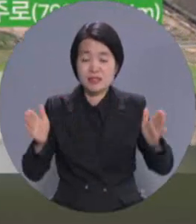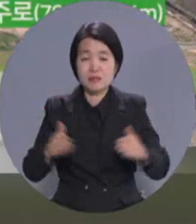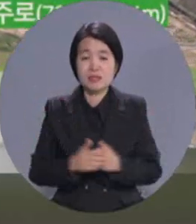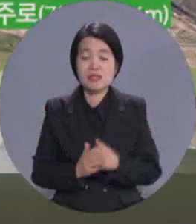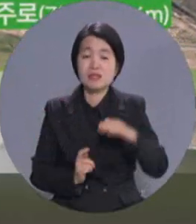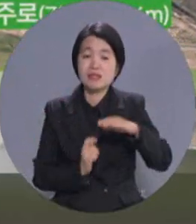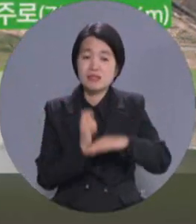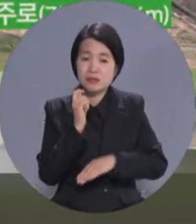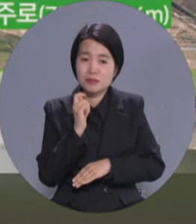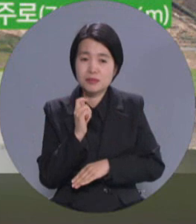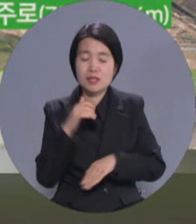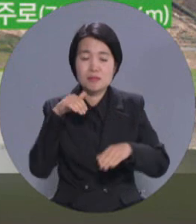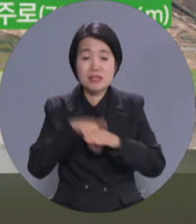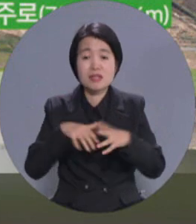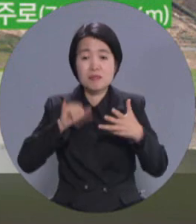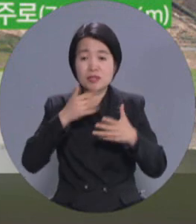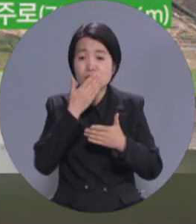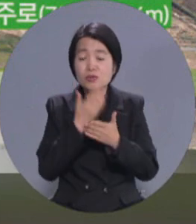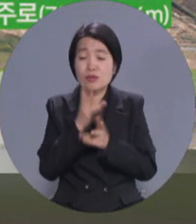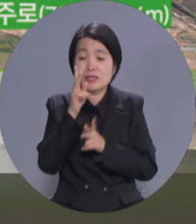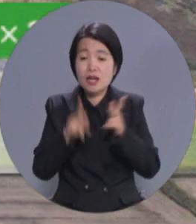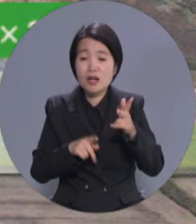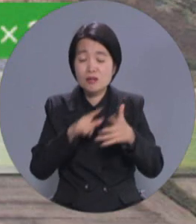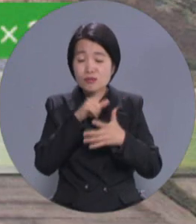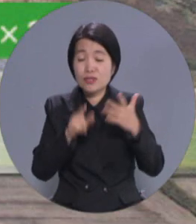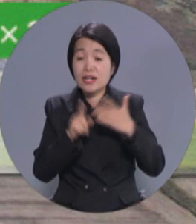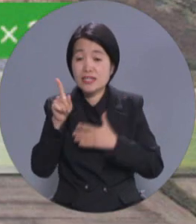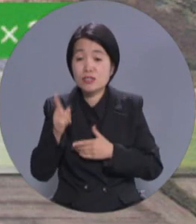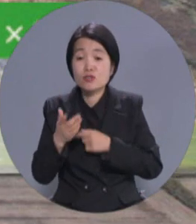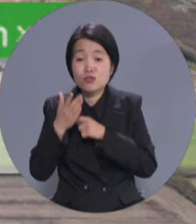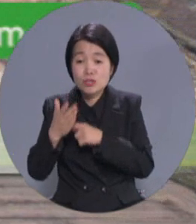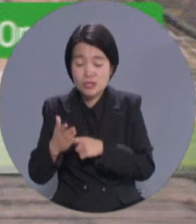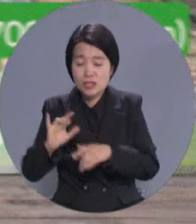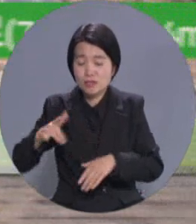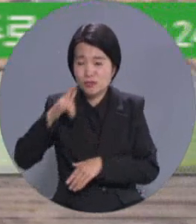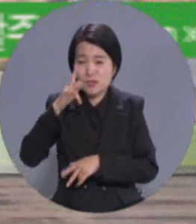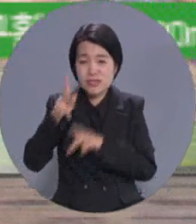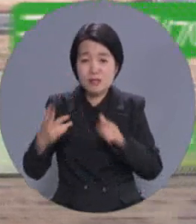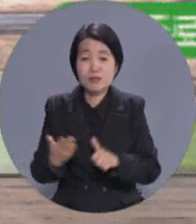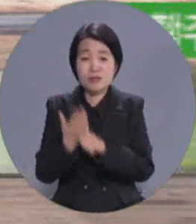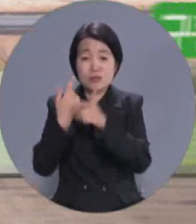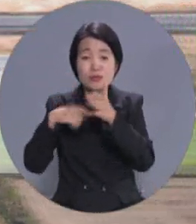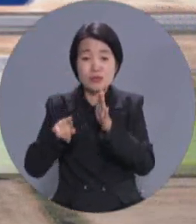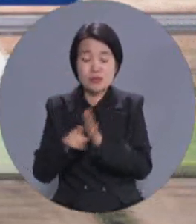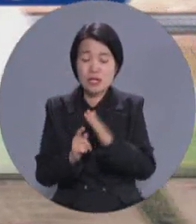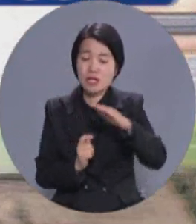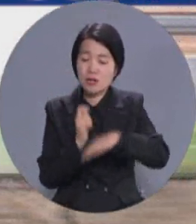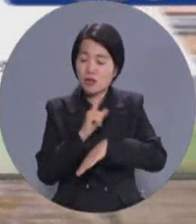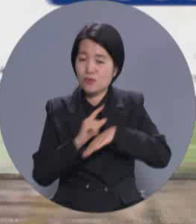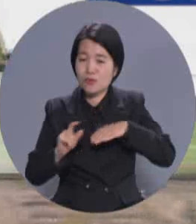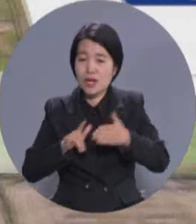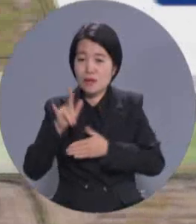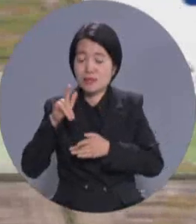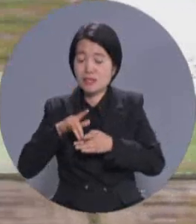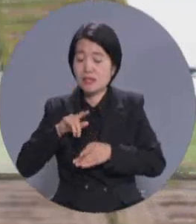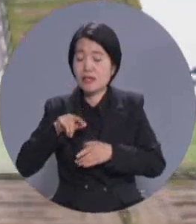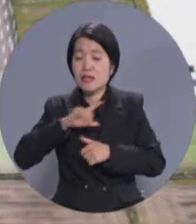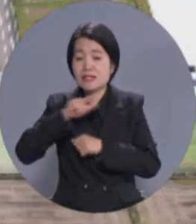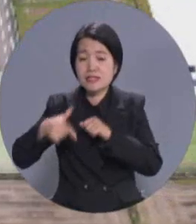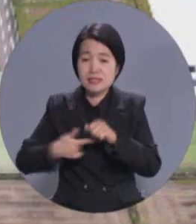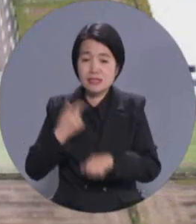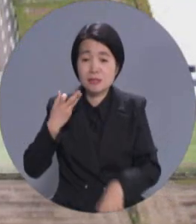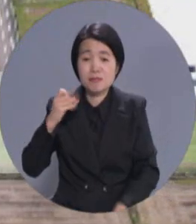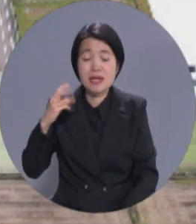고군은 민선 8기 핵심 사업으로 추진 중인 드론 산업을 활성화하기 위해 고읍 항공센터 인근 13만